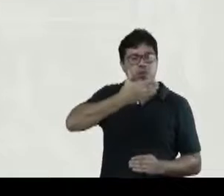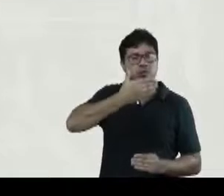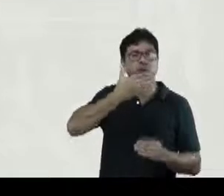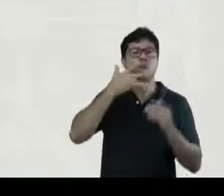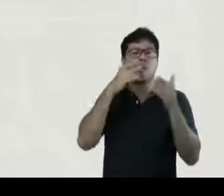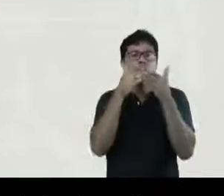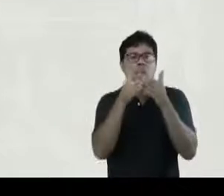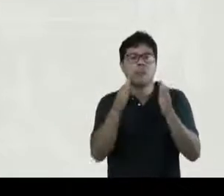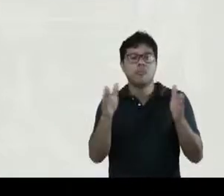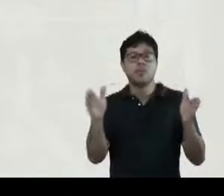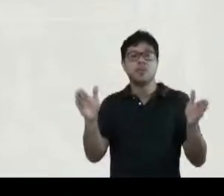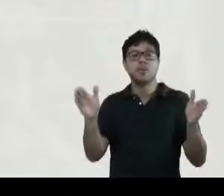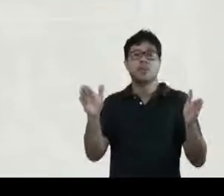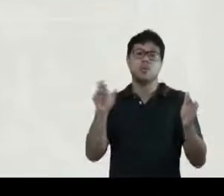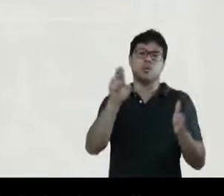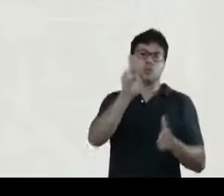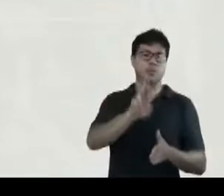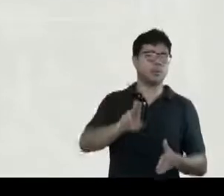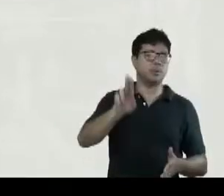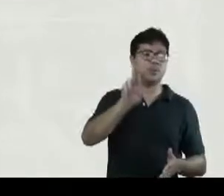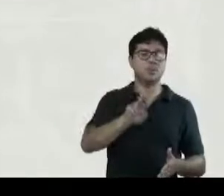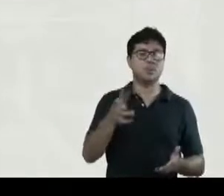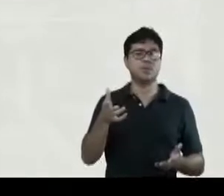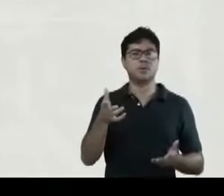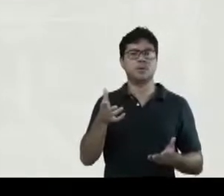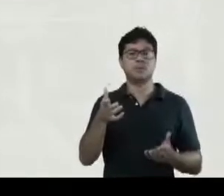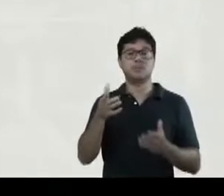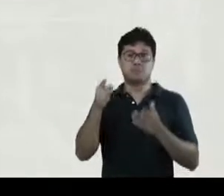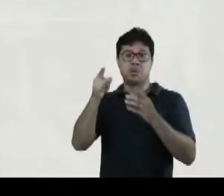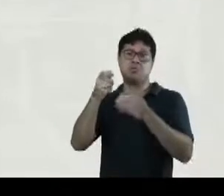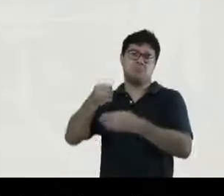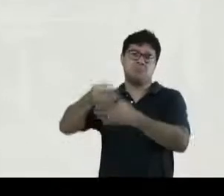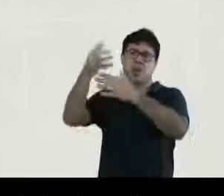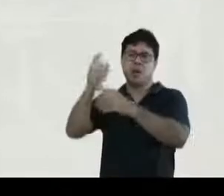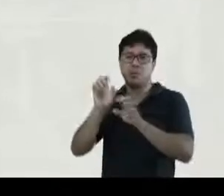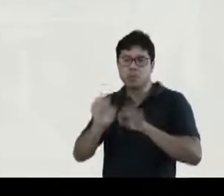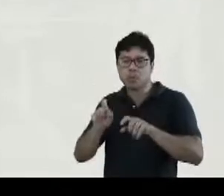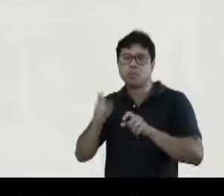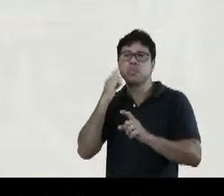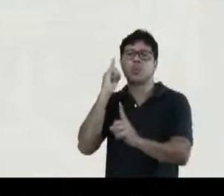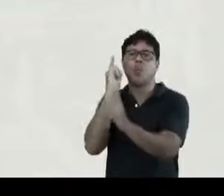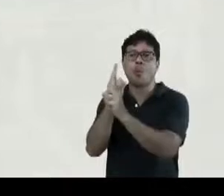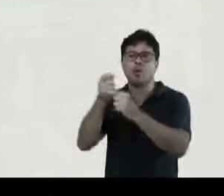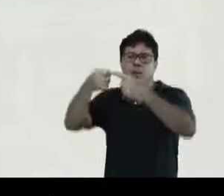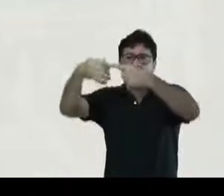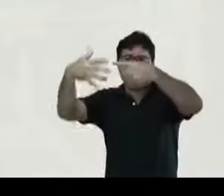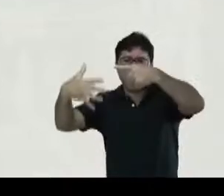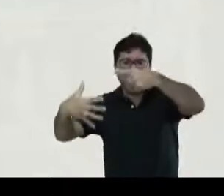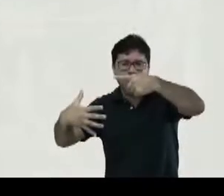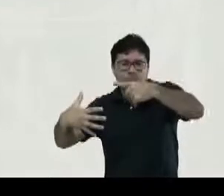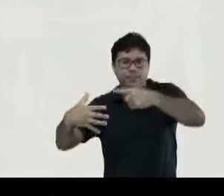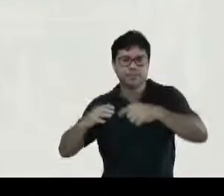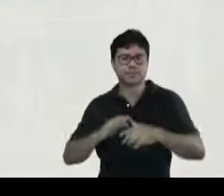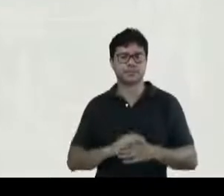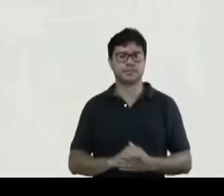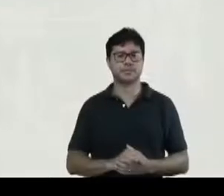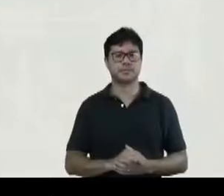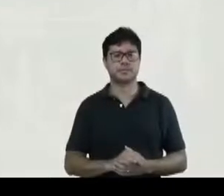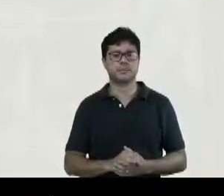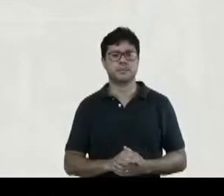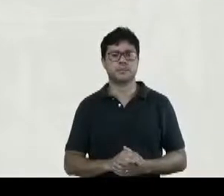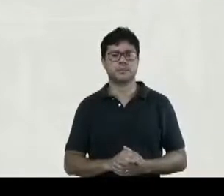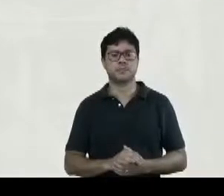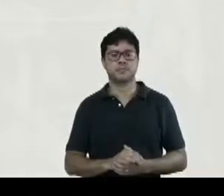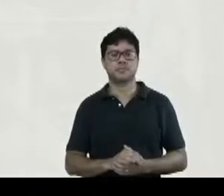im semantischen Netz nicht nur vielfältige Nachnutzung von Katalogdaten, sondern auch die